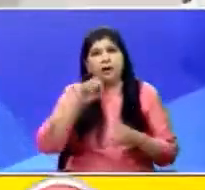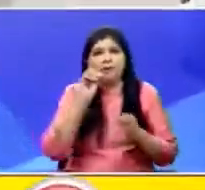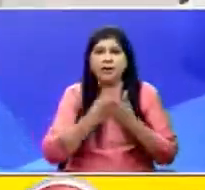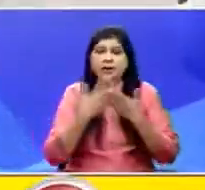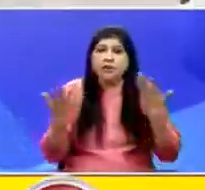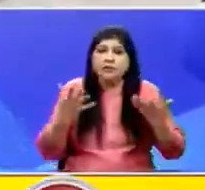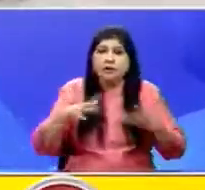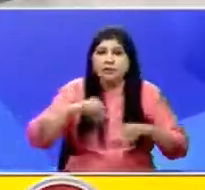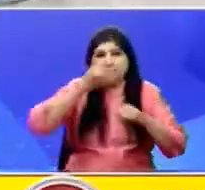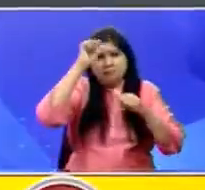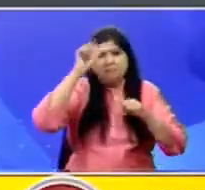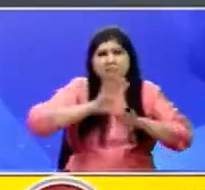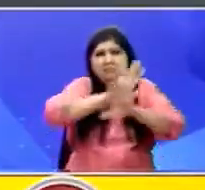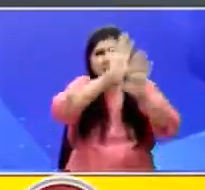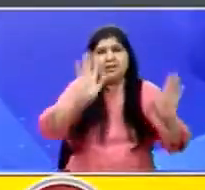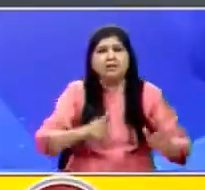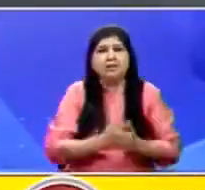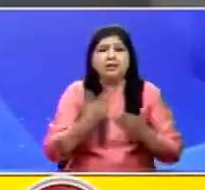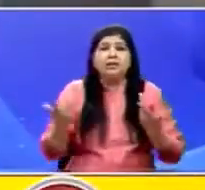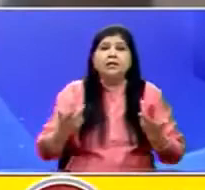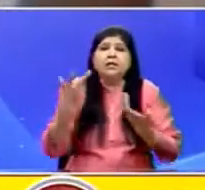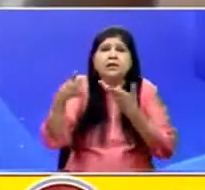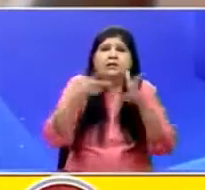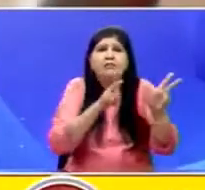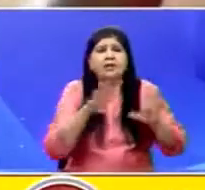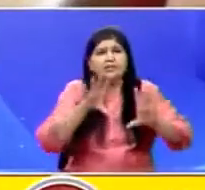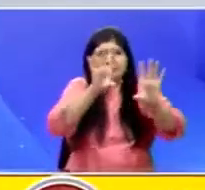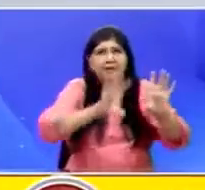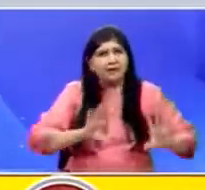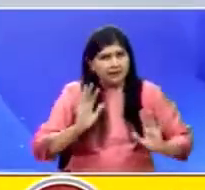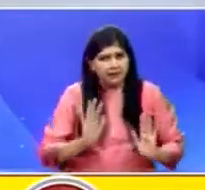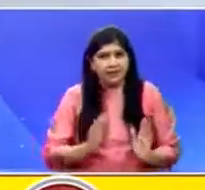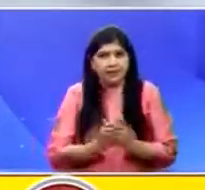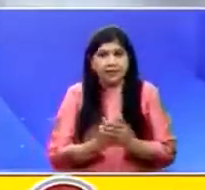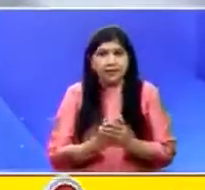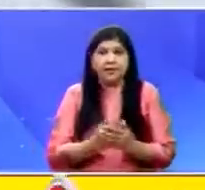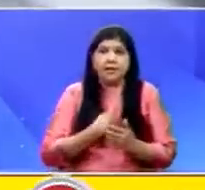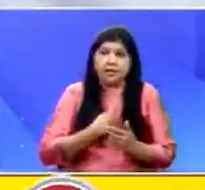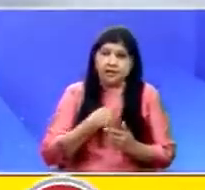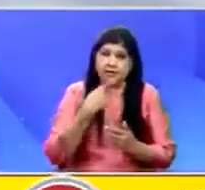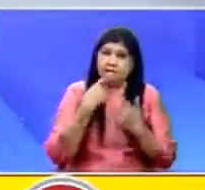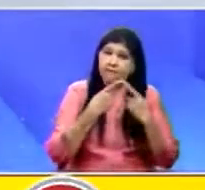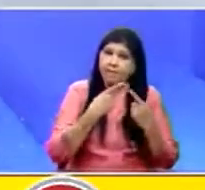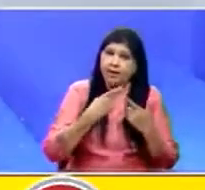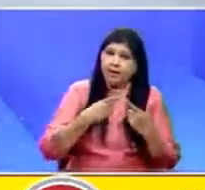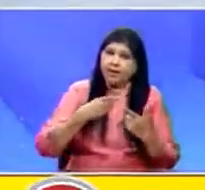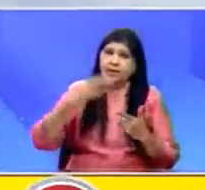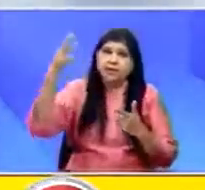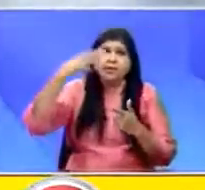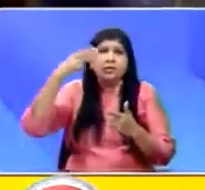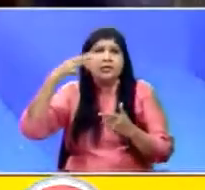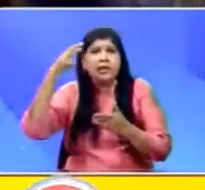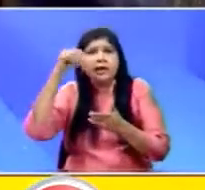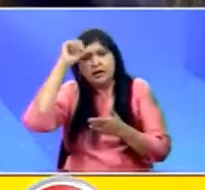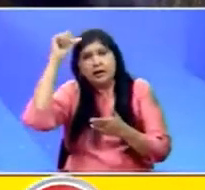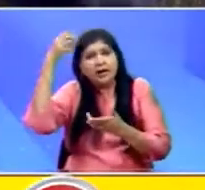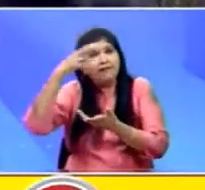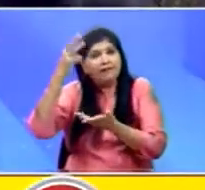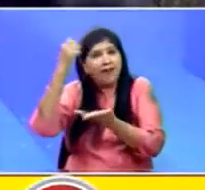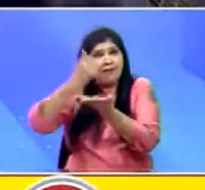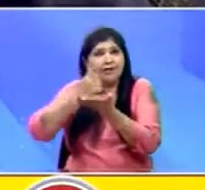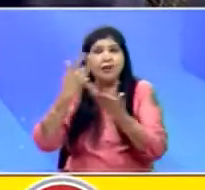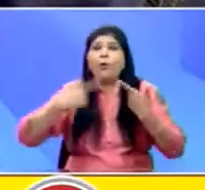बड़ा देश, इतनी विविधताएं, लेकिन जब बात तिरंगा फहराने की आई तो हर